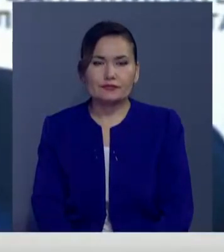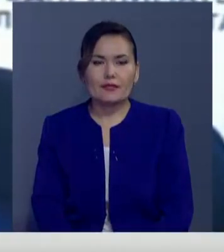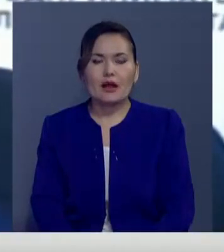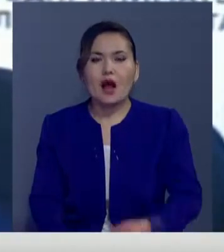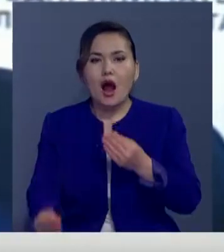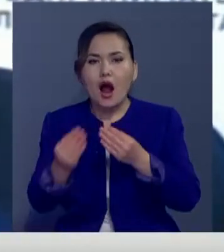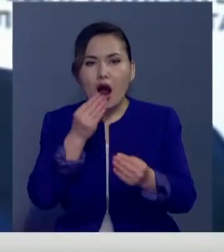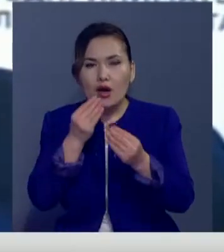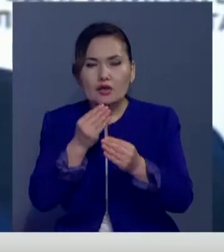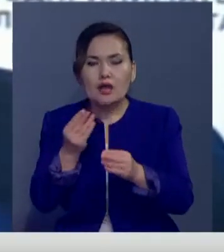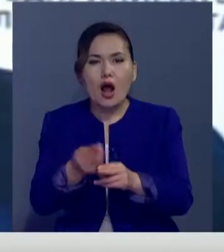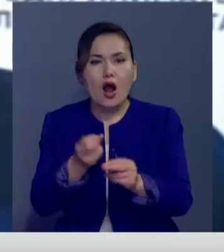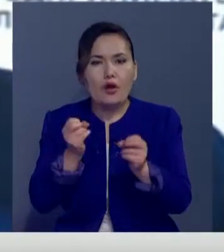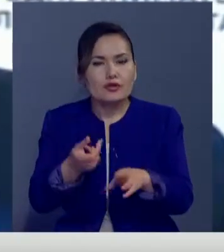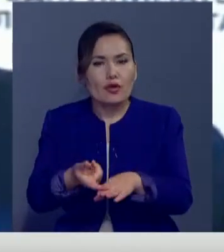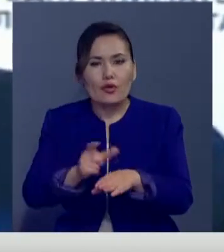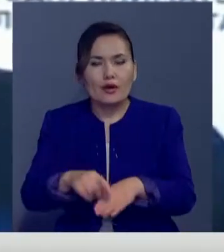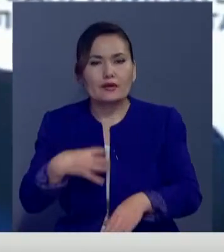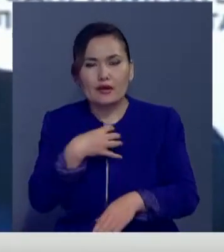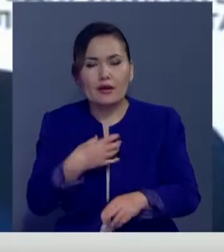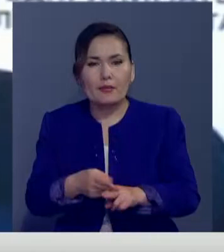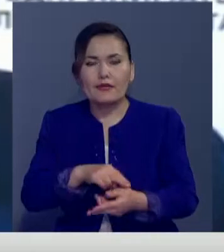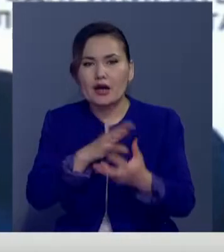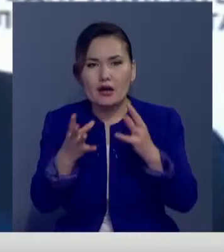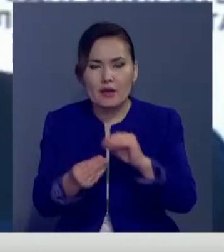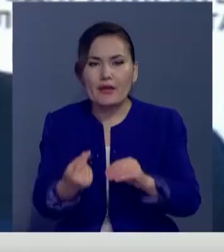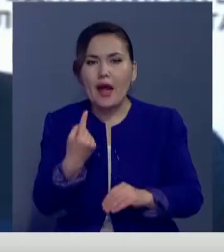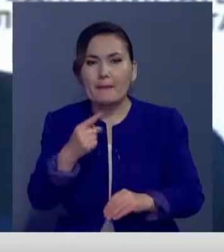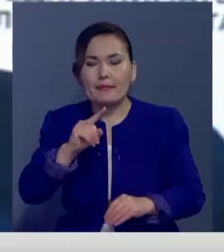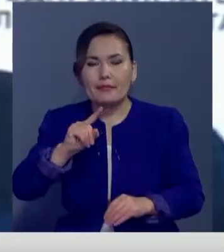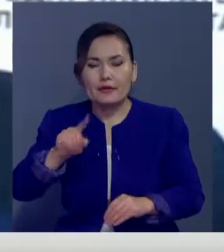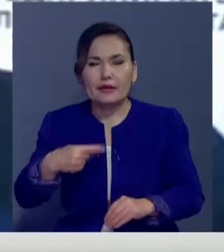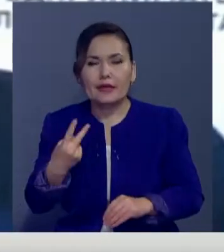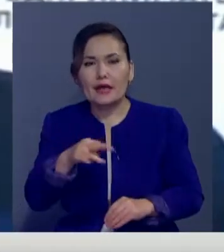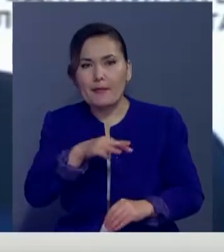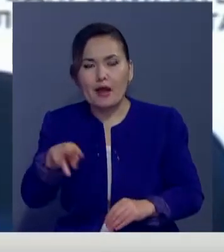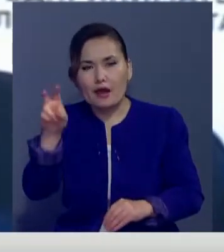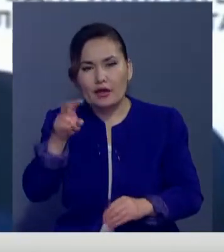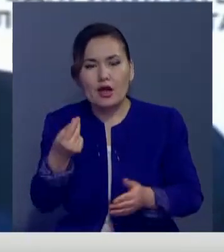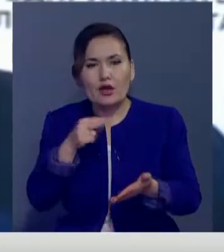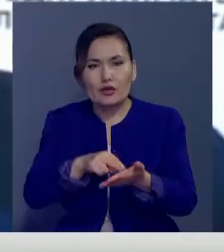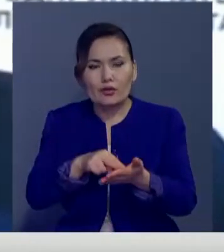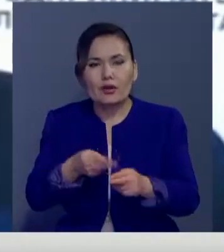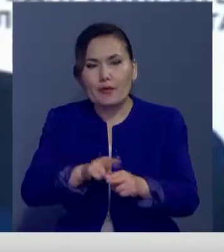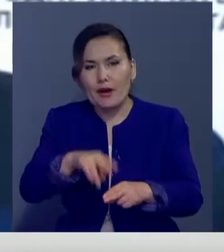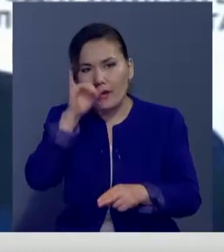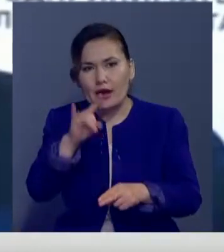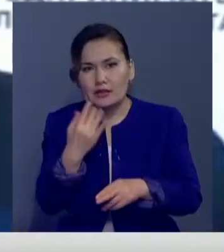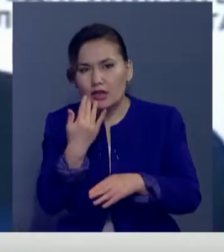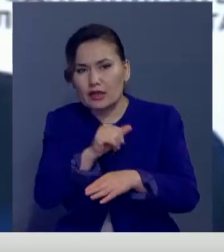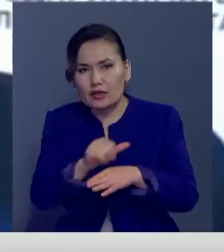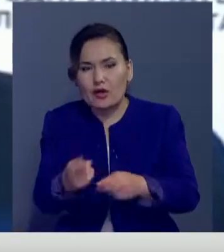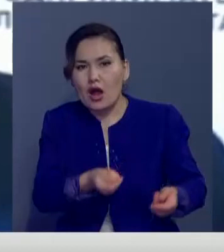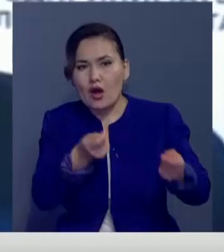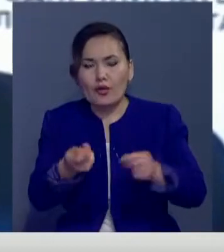Азық түлік қауіпсіздігі саласы да өте маңызды. Жалпы құны шамамен 1,2 миллиард ақш долларына тең тауар елімізге импортталады. Бұл